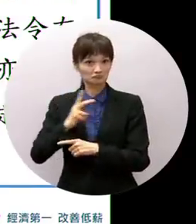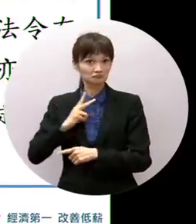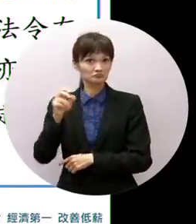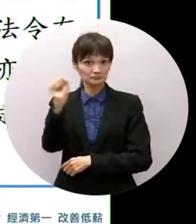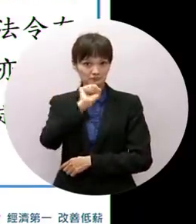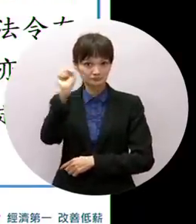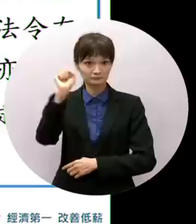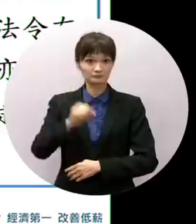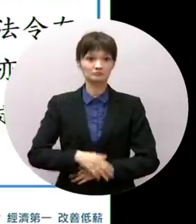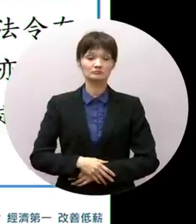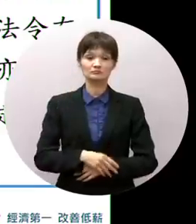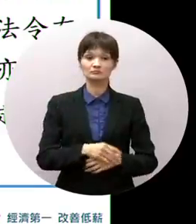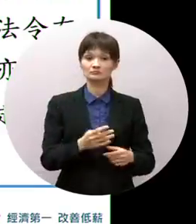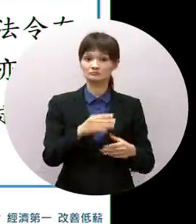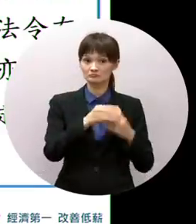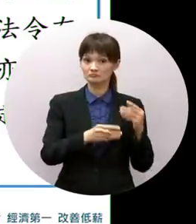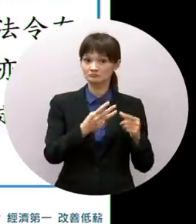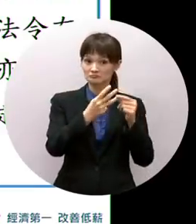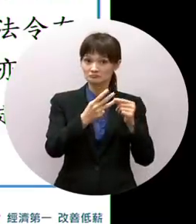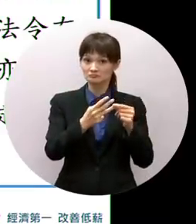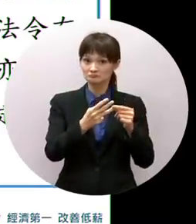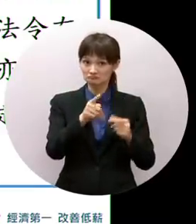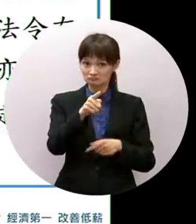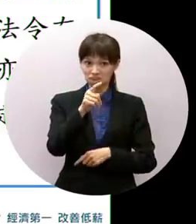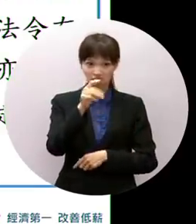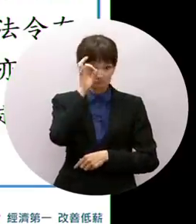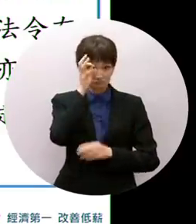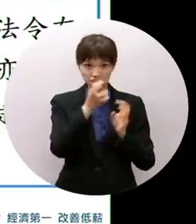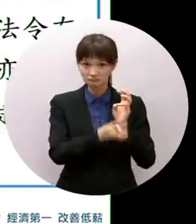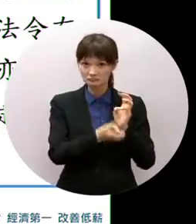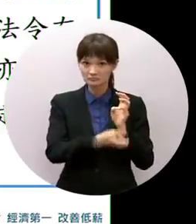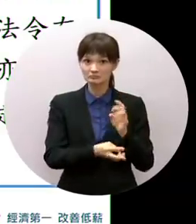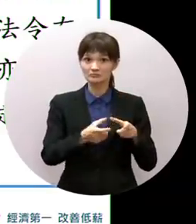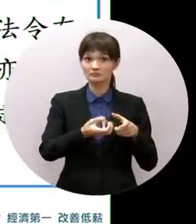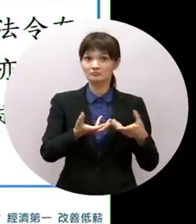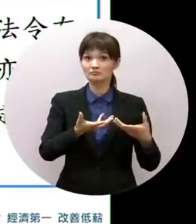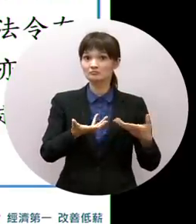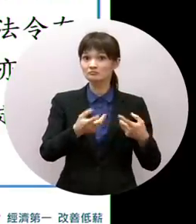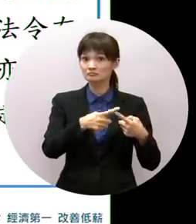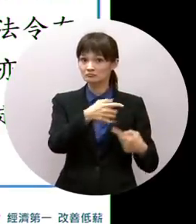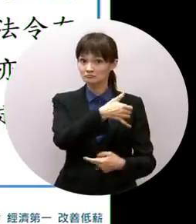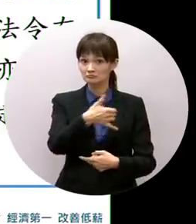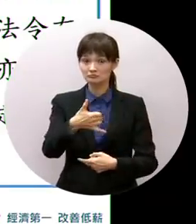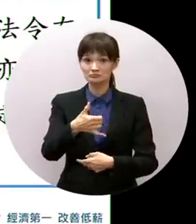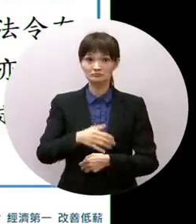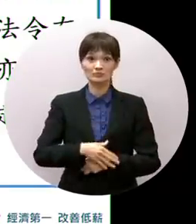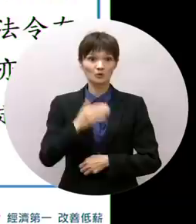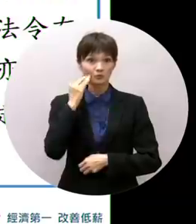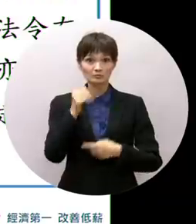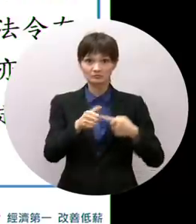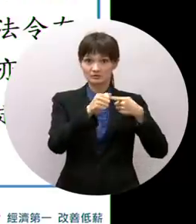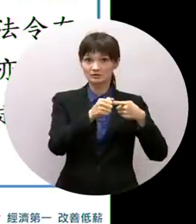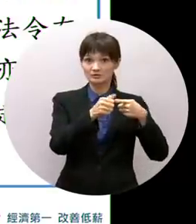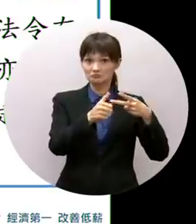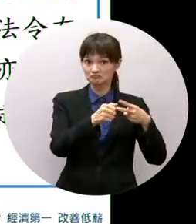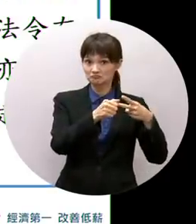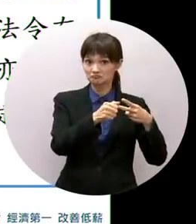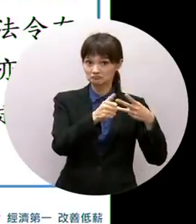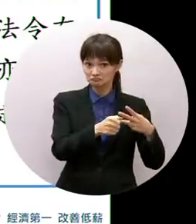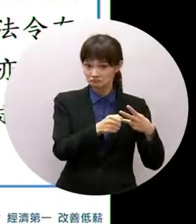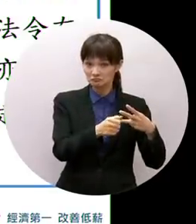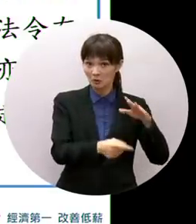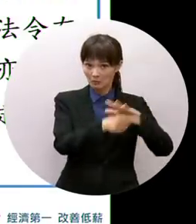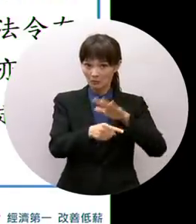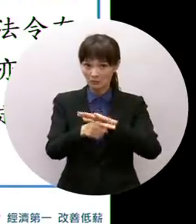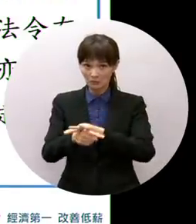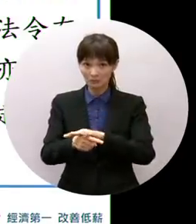第二项。第三项，主委你仔细看哦，公务员违反第一项、第二项、第三项